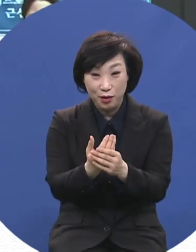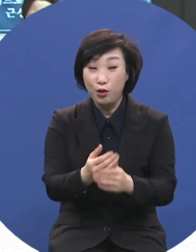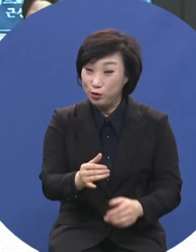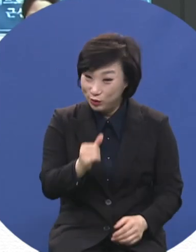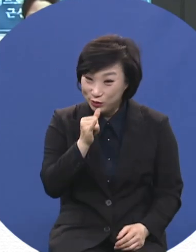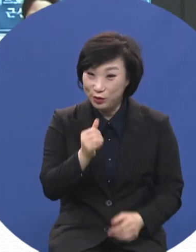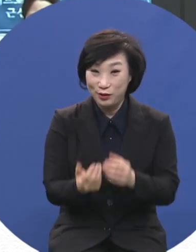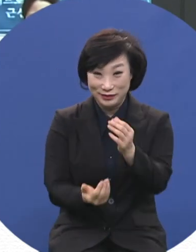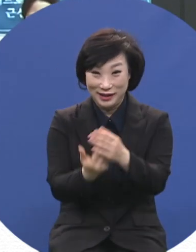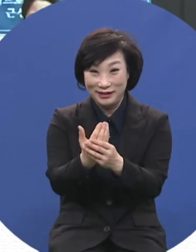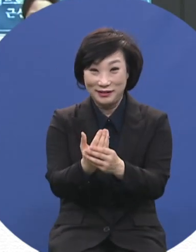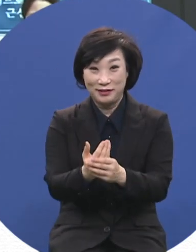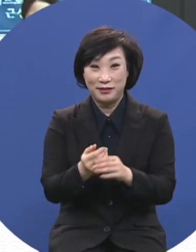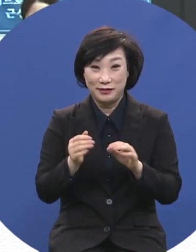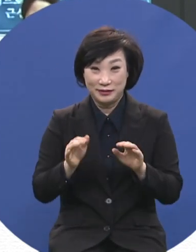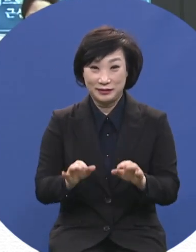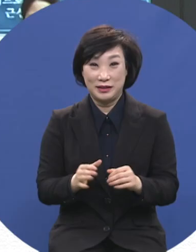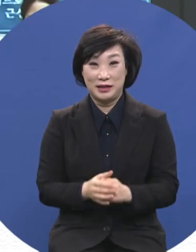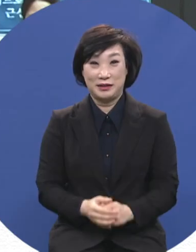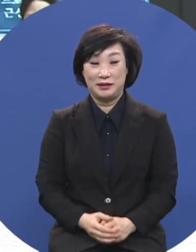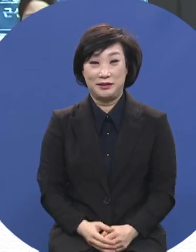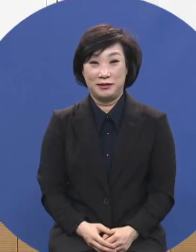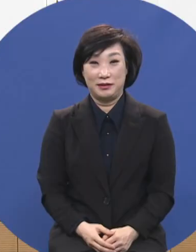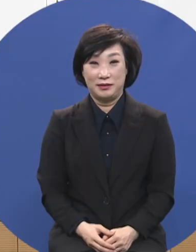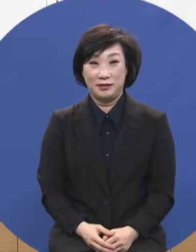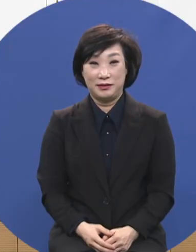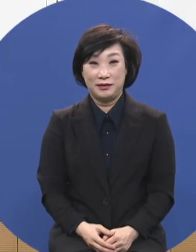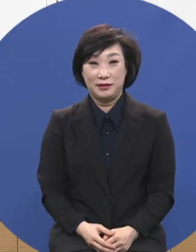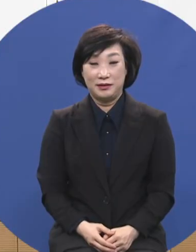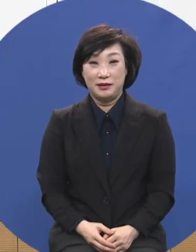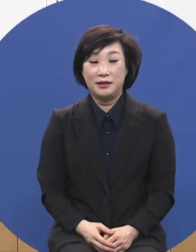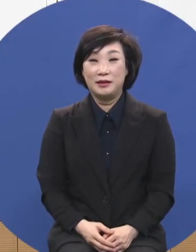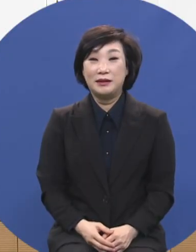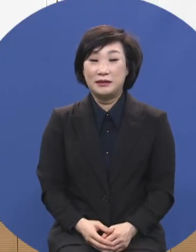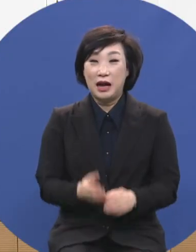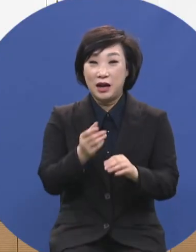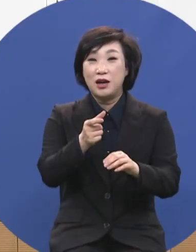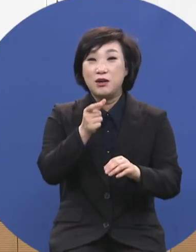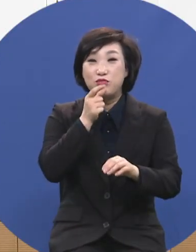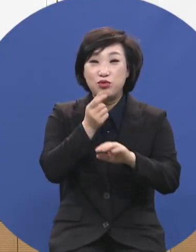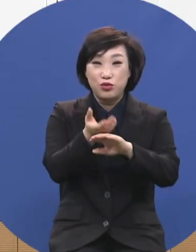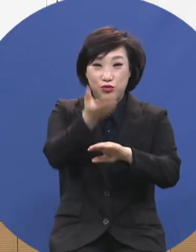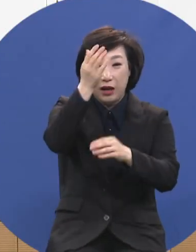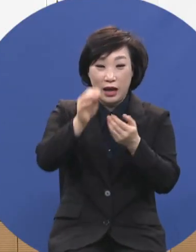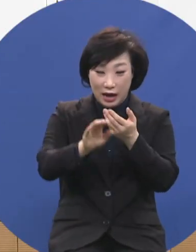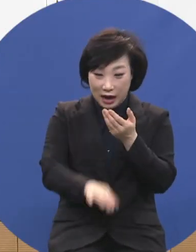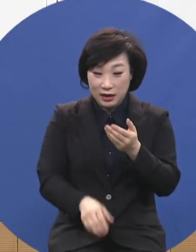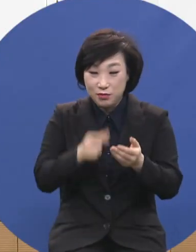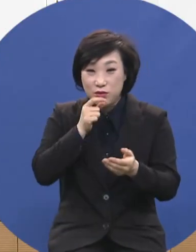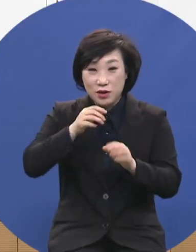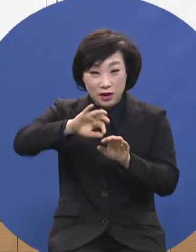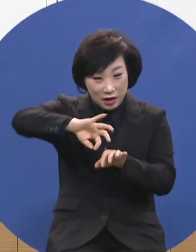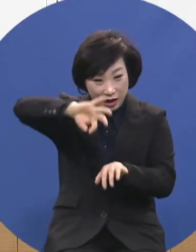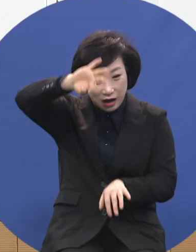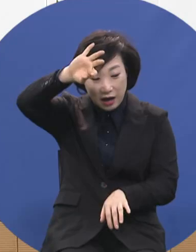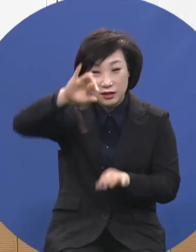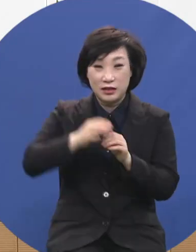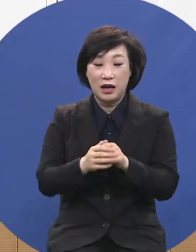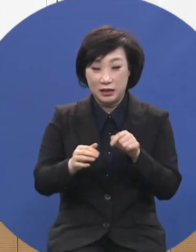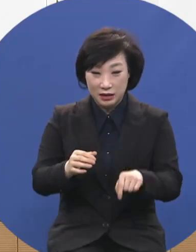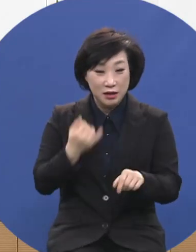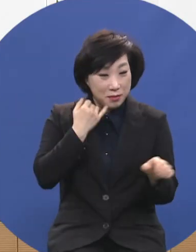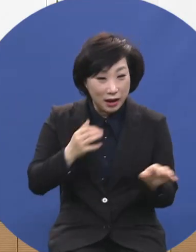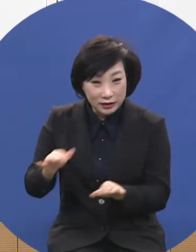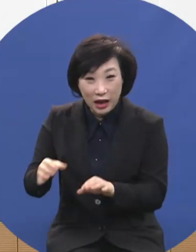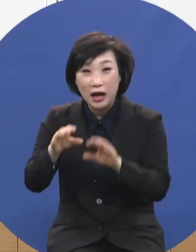있어. 응? 야, 인물과 아랫물이 갈라져서 하나는 바다,